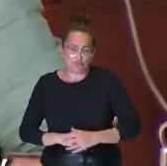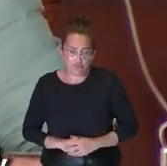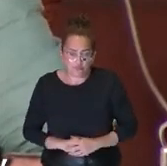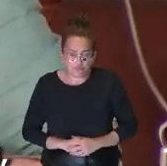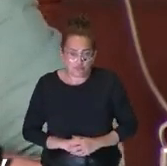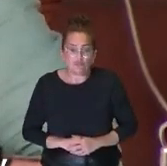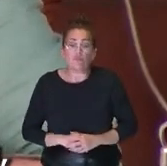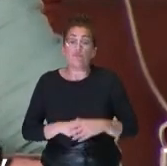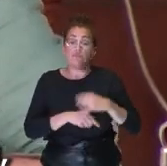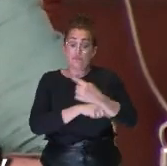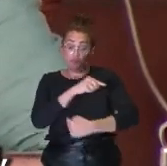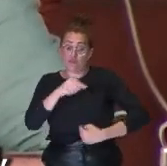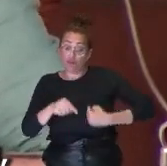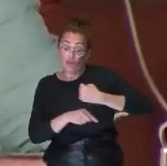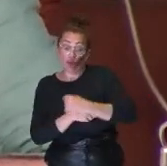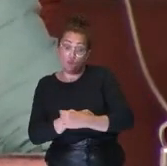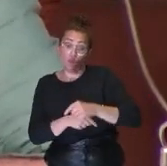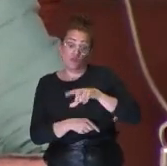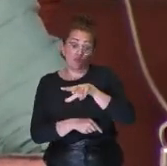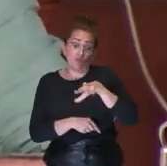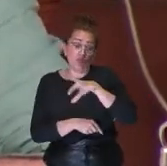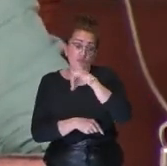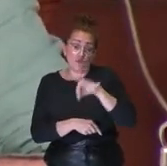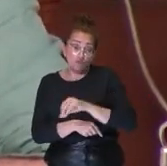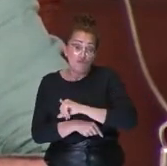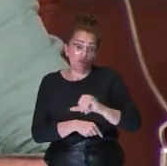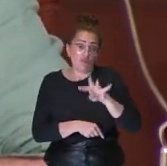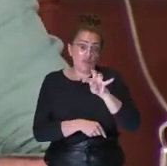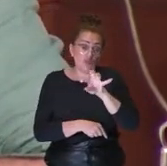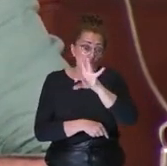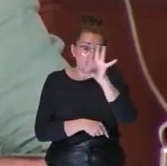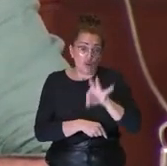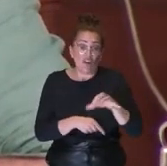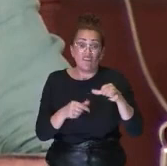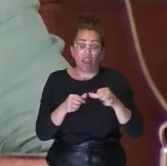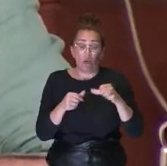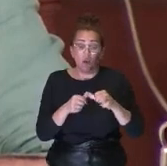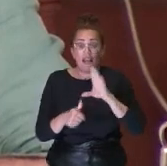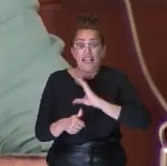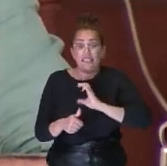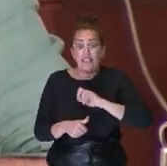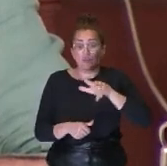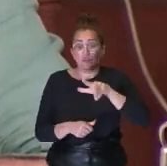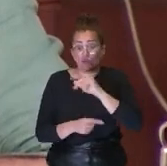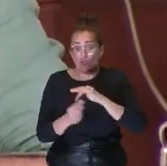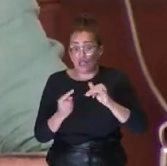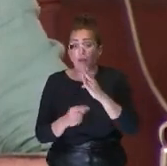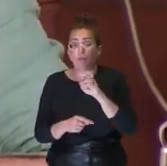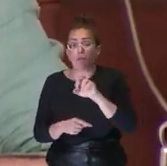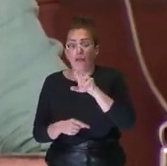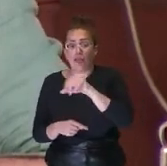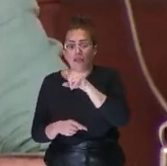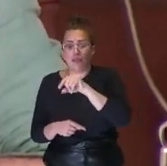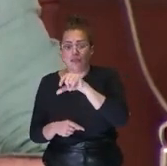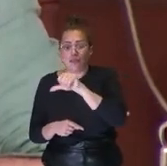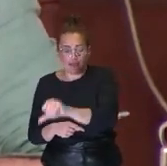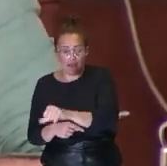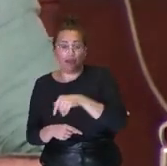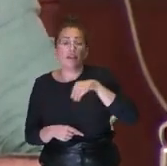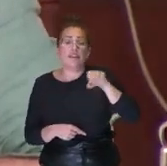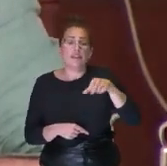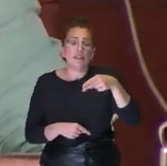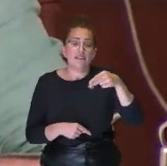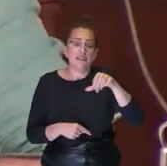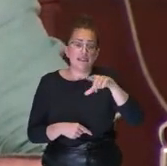d'aménagement en cours, on a relevé de 35 à 40% l'objectif de production de logement social, donc en tout cas pour Brazza et Niel. Pour le secteur de l'OIN, on